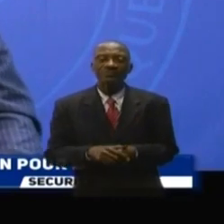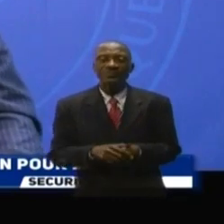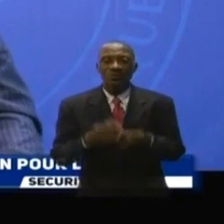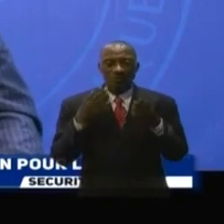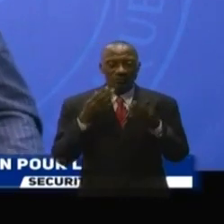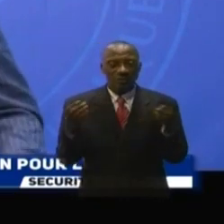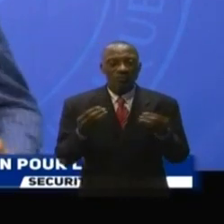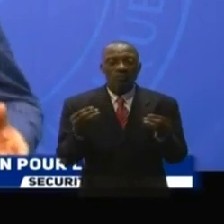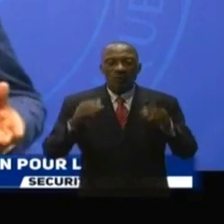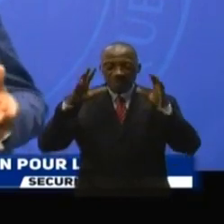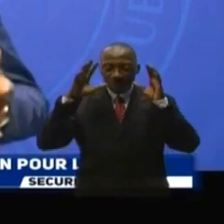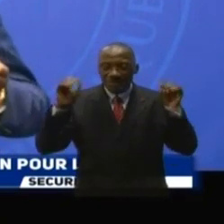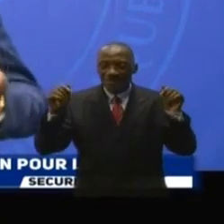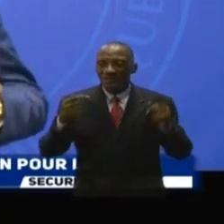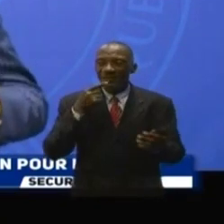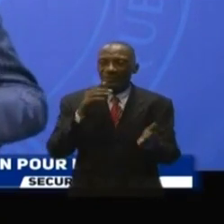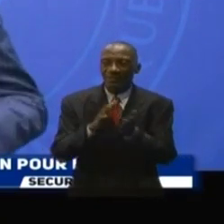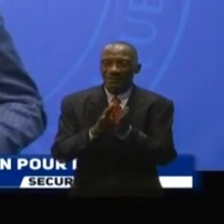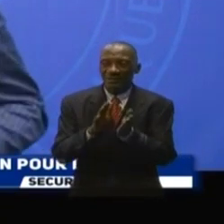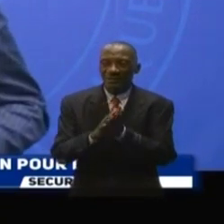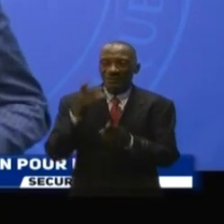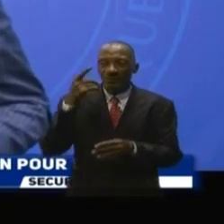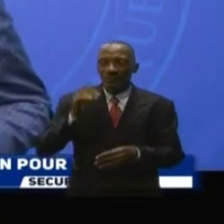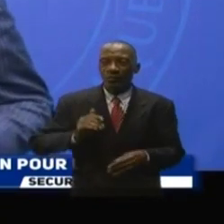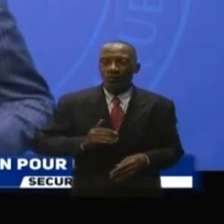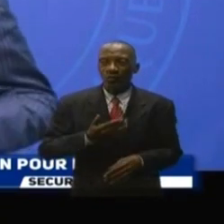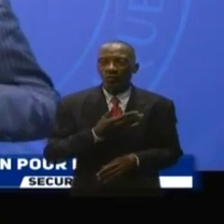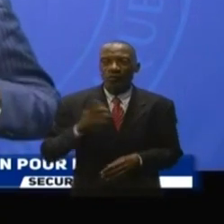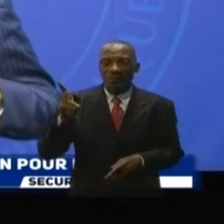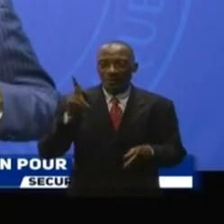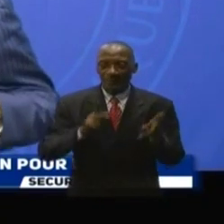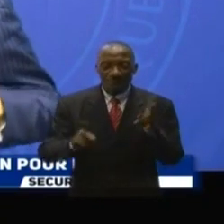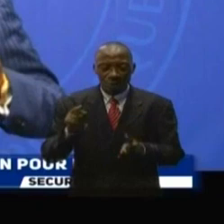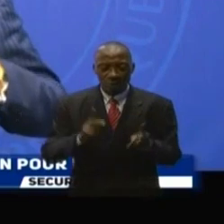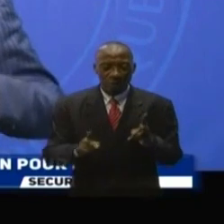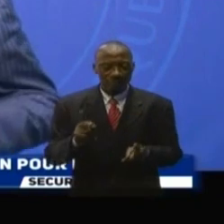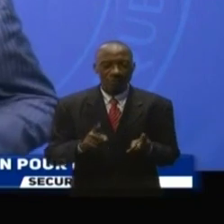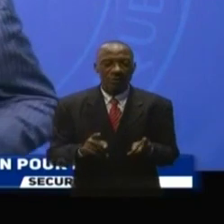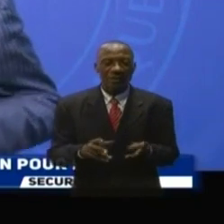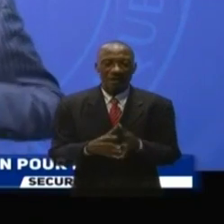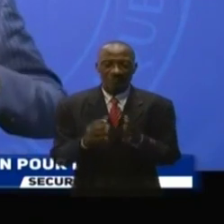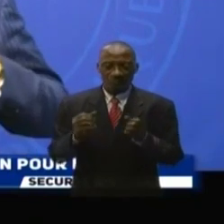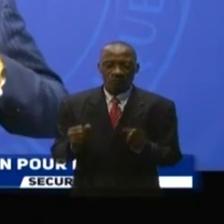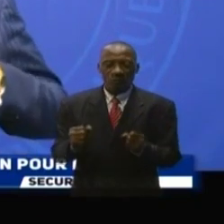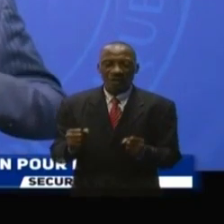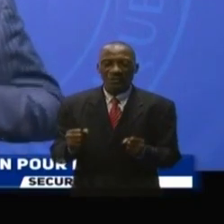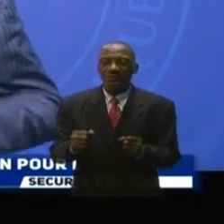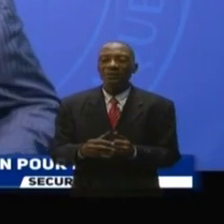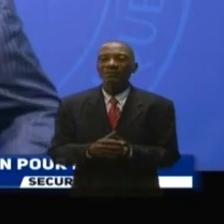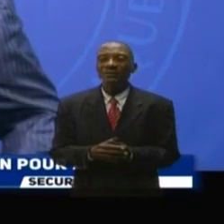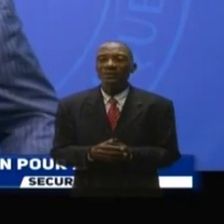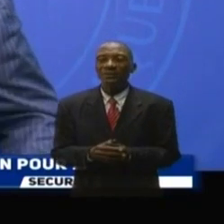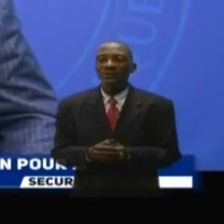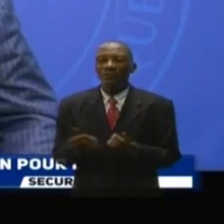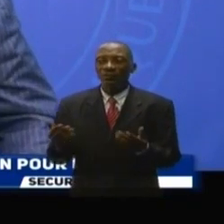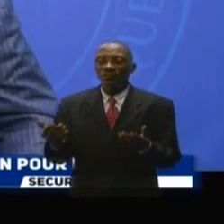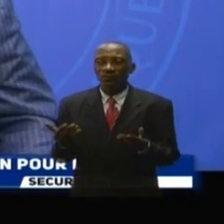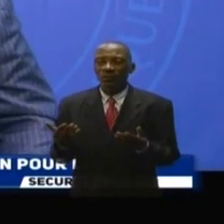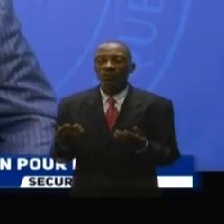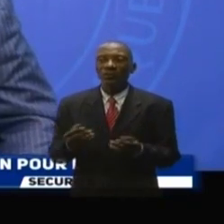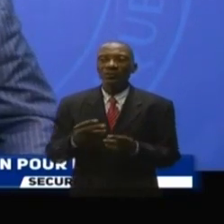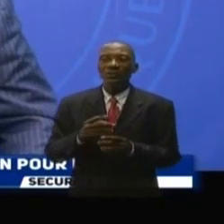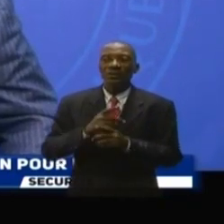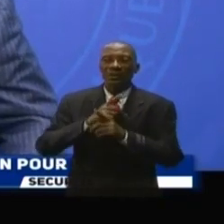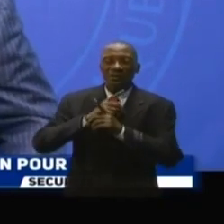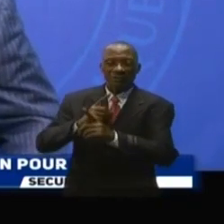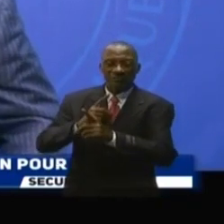notre peuple qui, meurtri dans sa chair, ne se résigne pas pour autant et ne cesse de